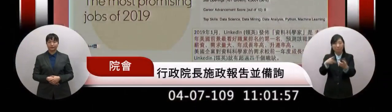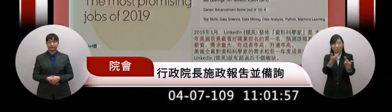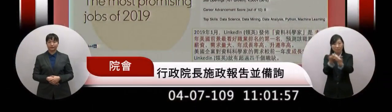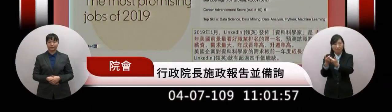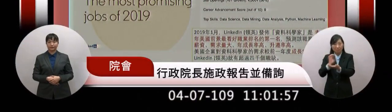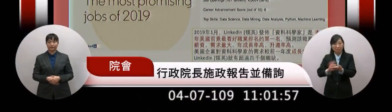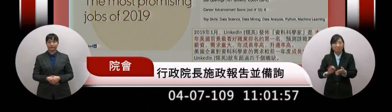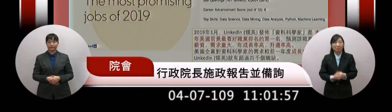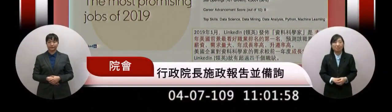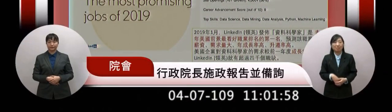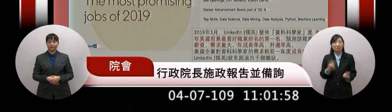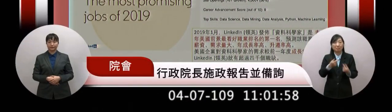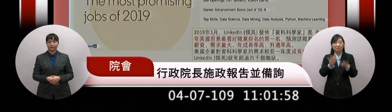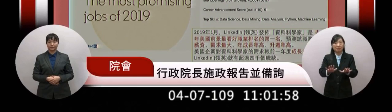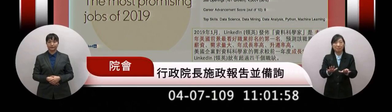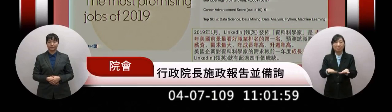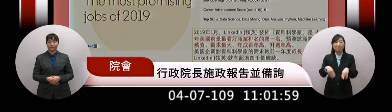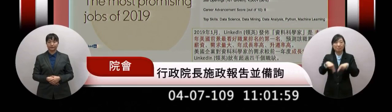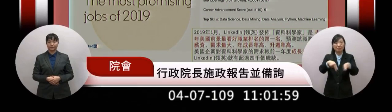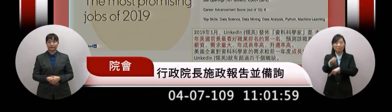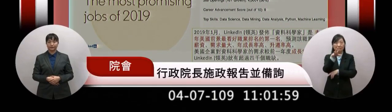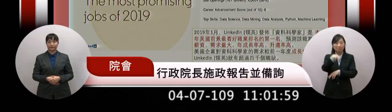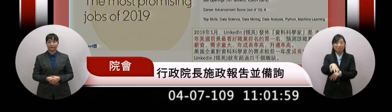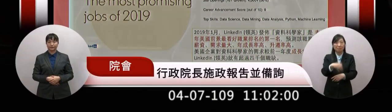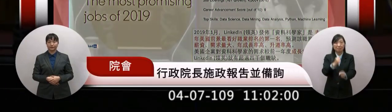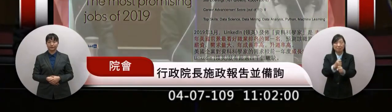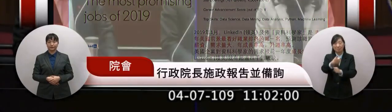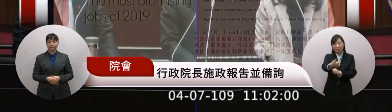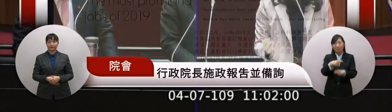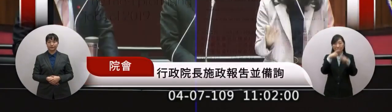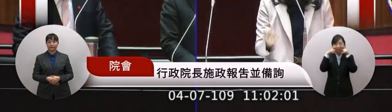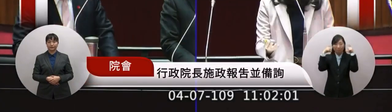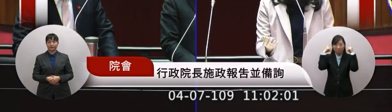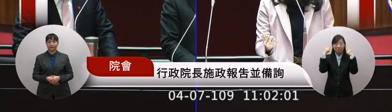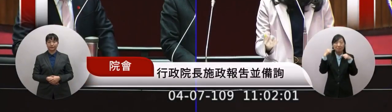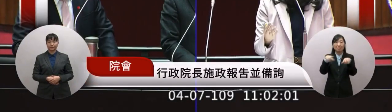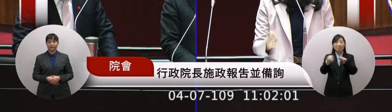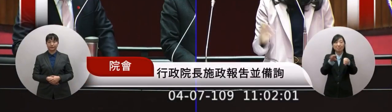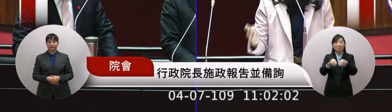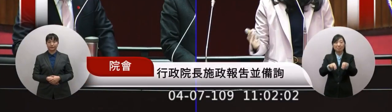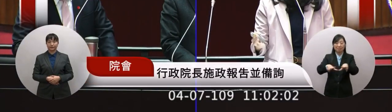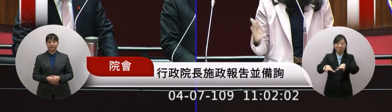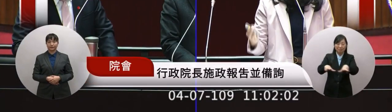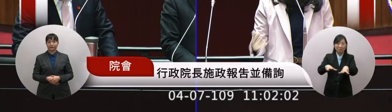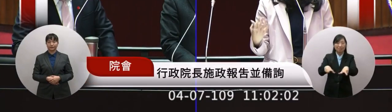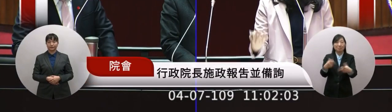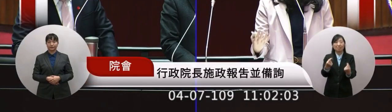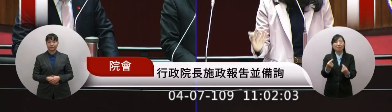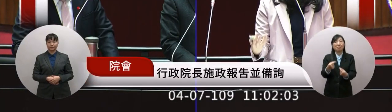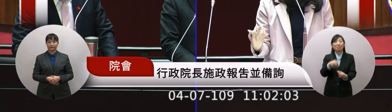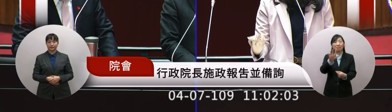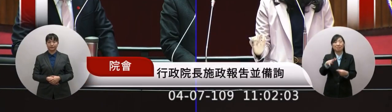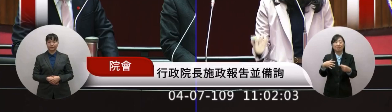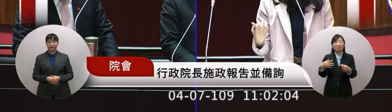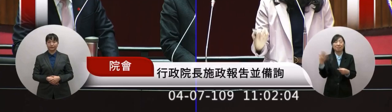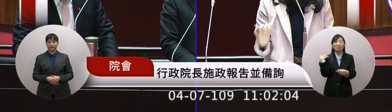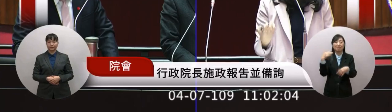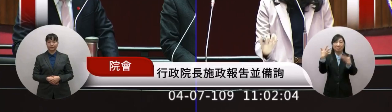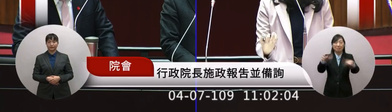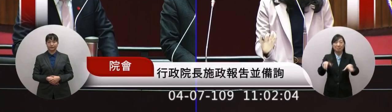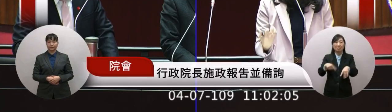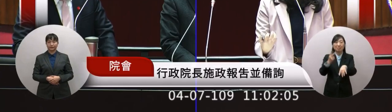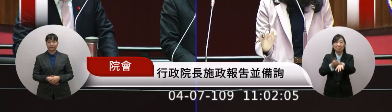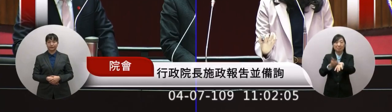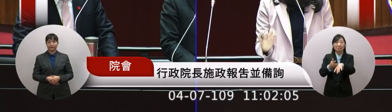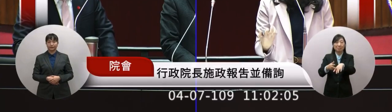求。所以包含像我们这一次行政院做的非常好的口罩的大数据、口罩地图，其实背后也是有很多的数据的科学家在背